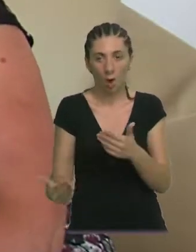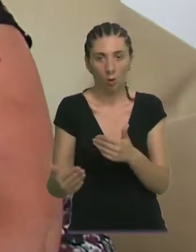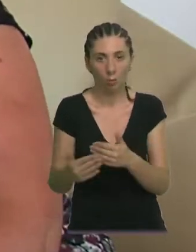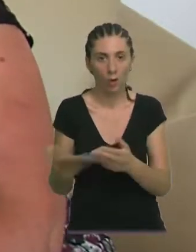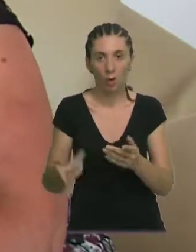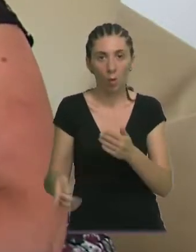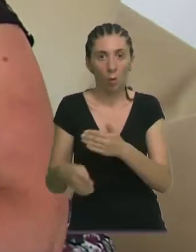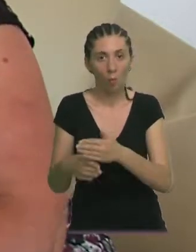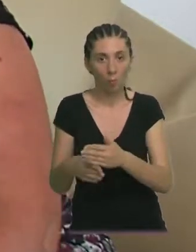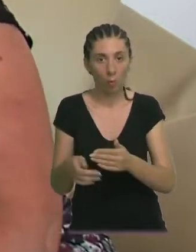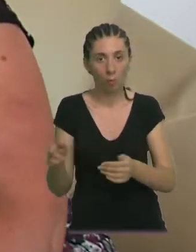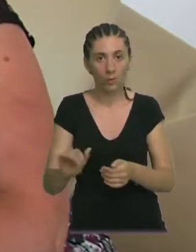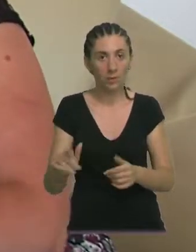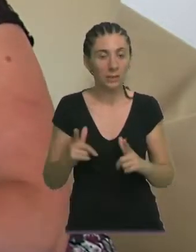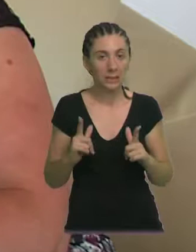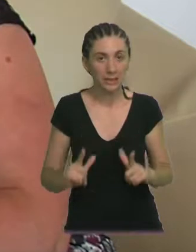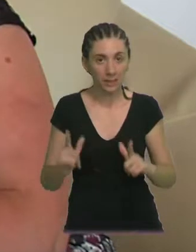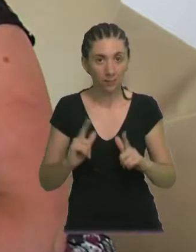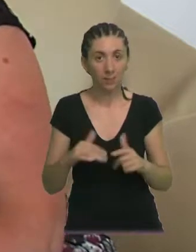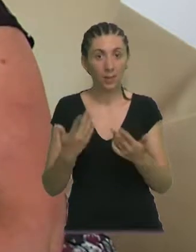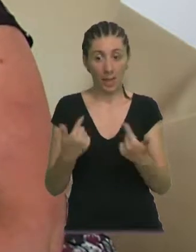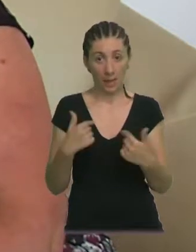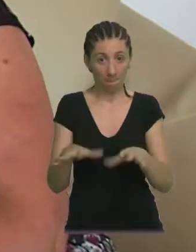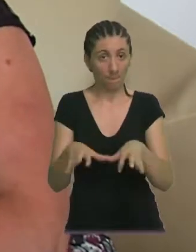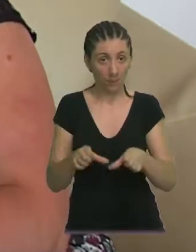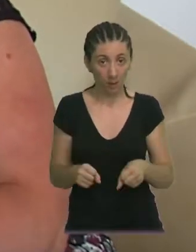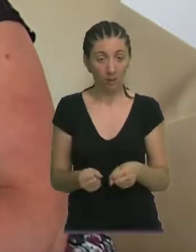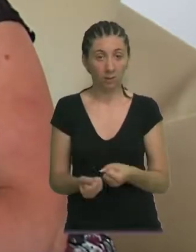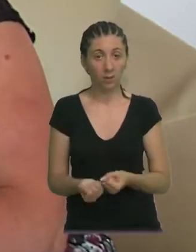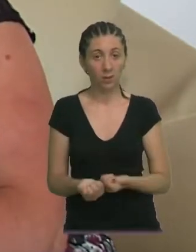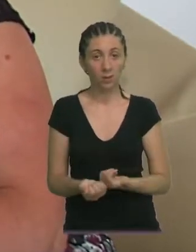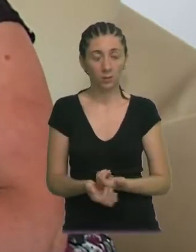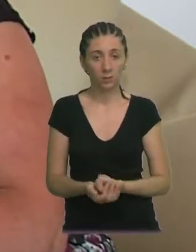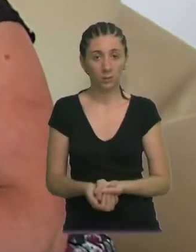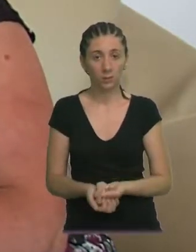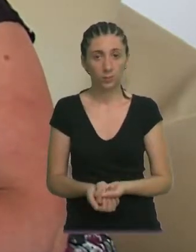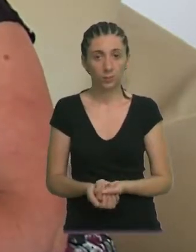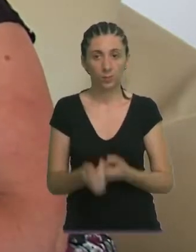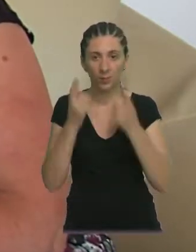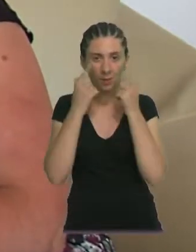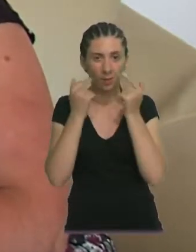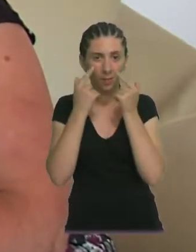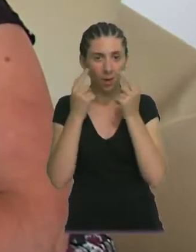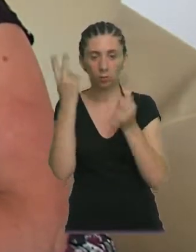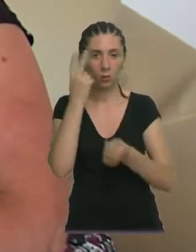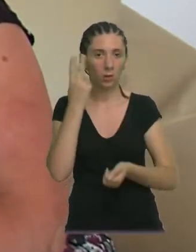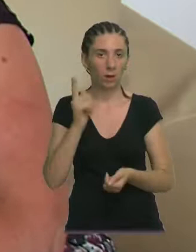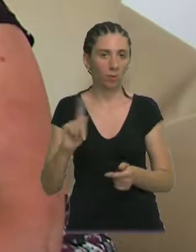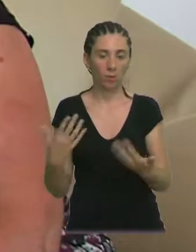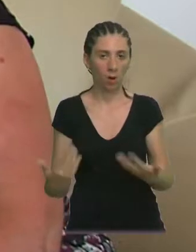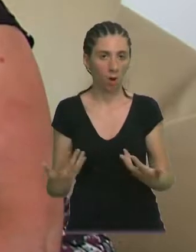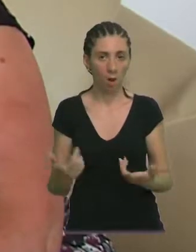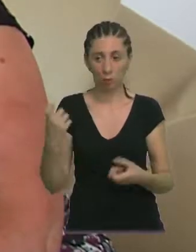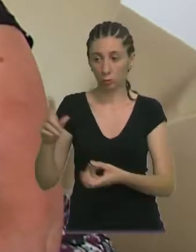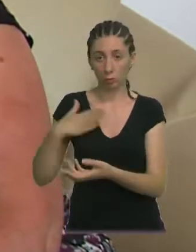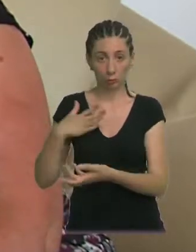prići, kako im pomoći da se djeca smire, da te prihvate, jer ono, plač naravno nije